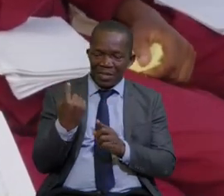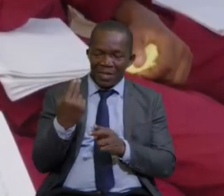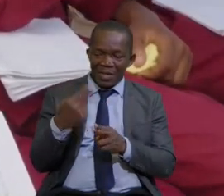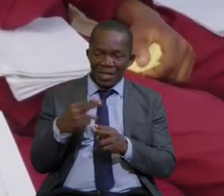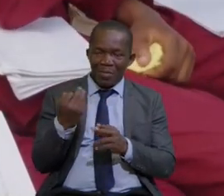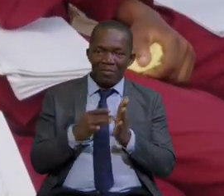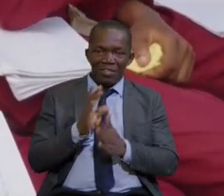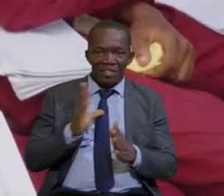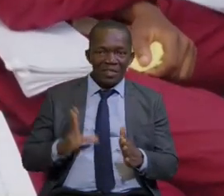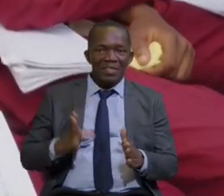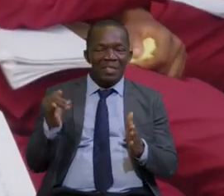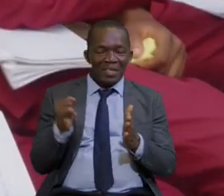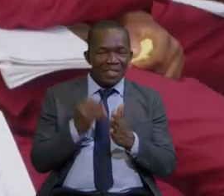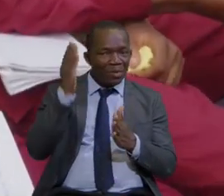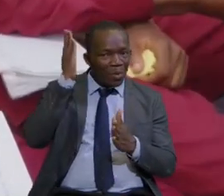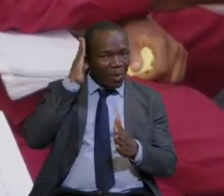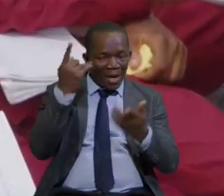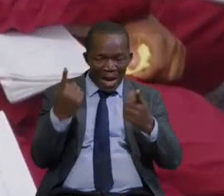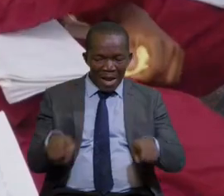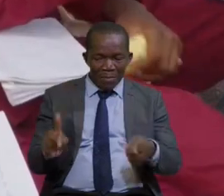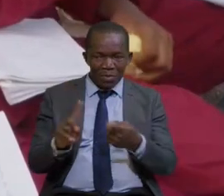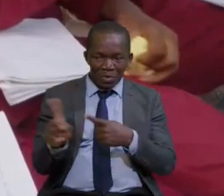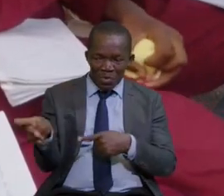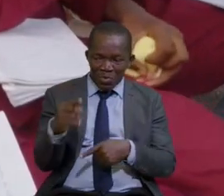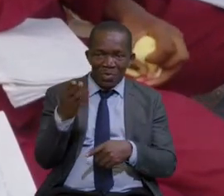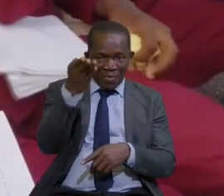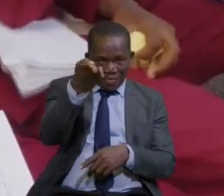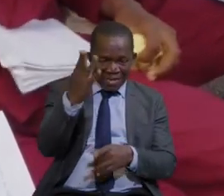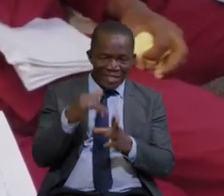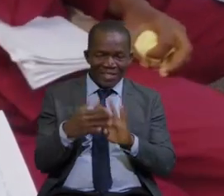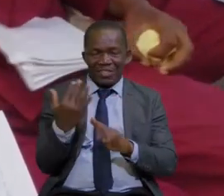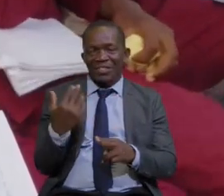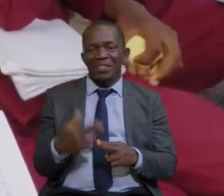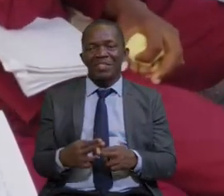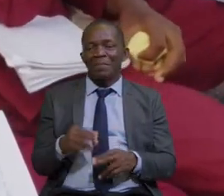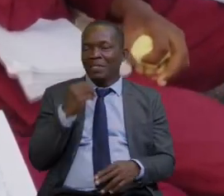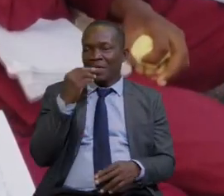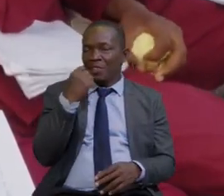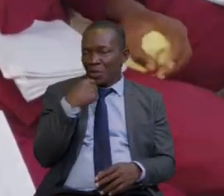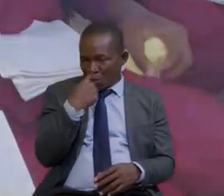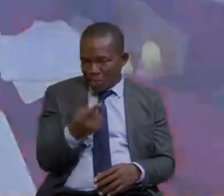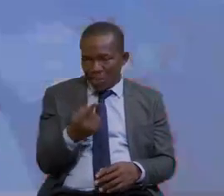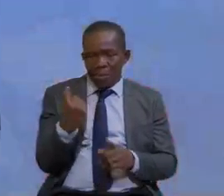là-bas. Dis seulement un mot. Et mon serviteur sera guéri.